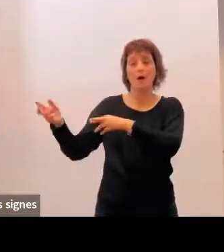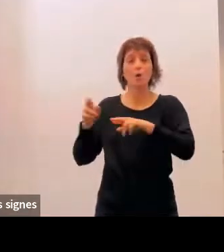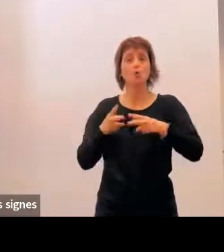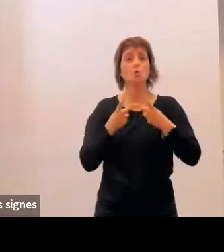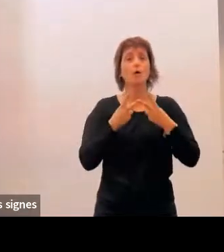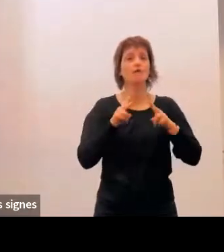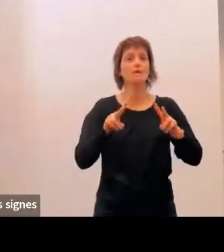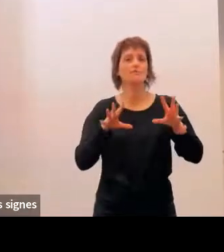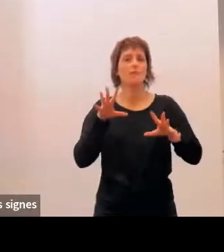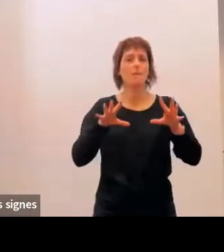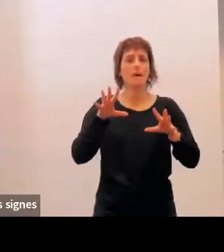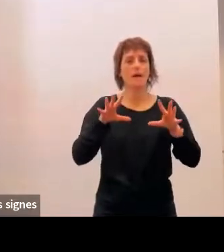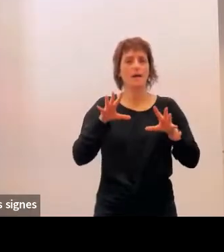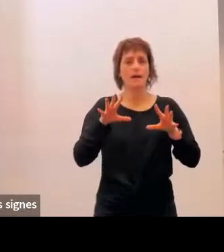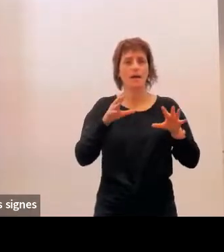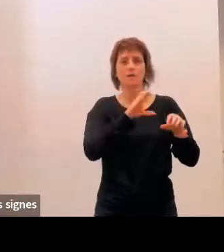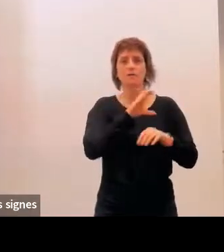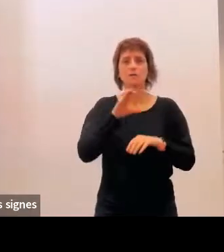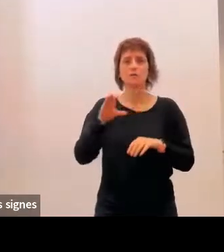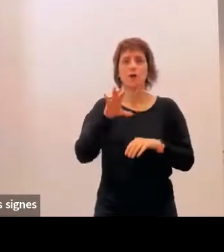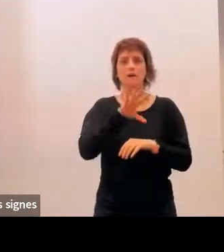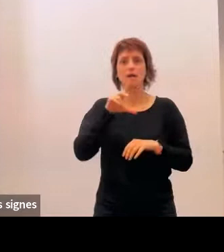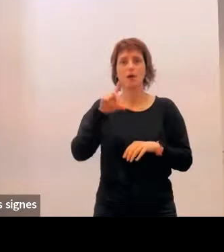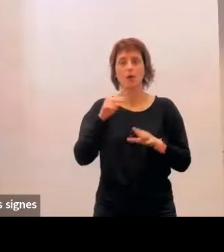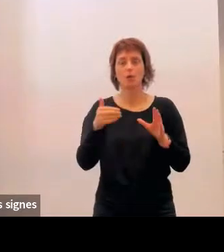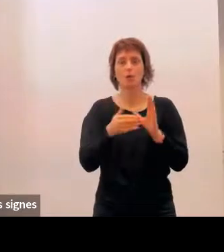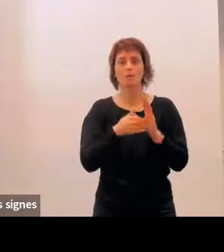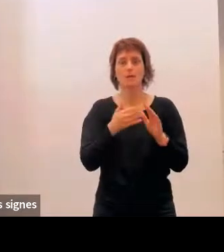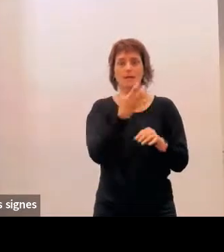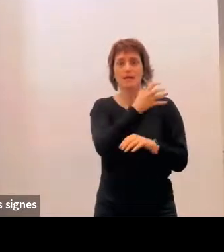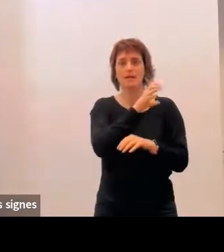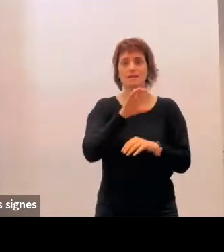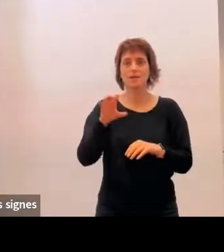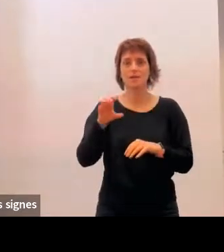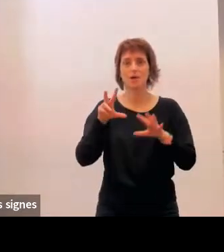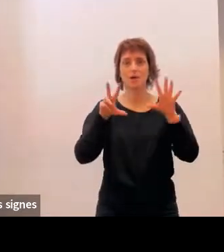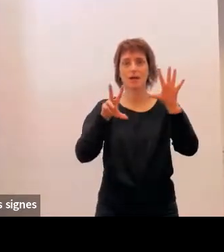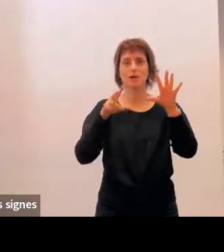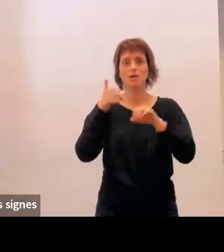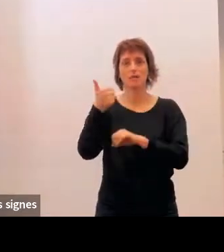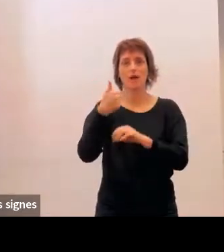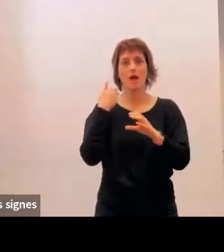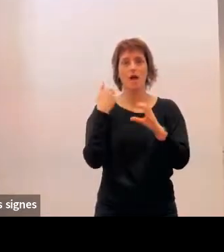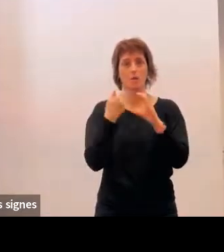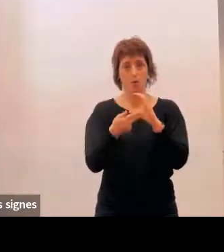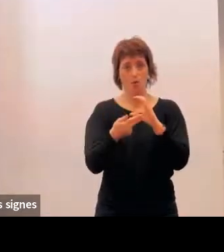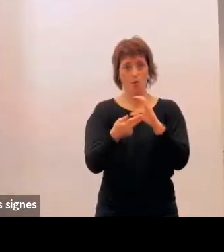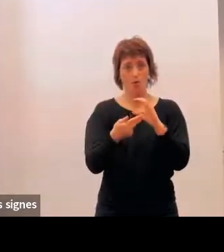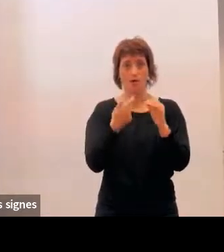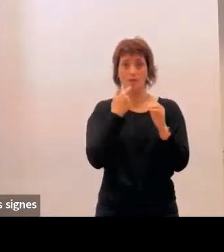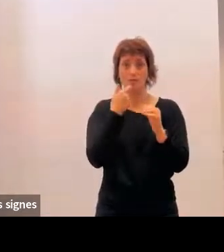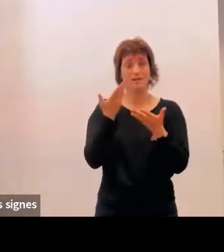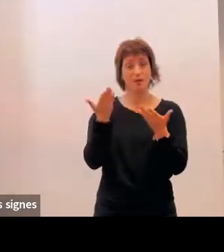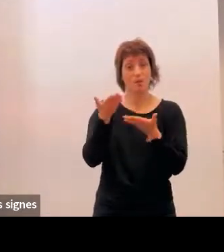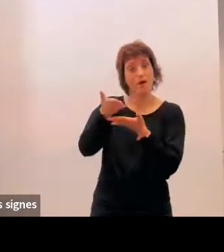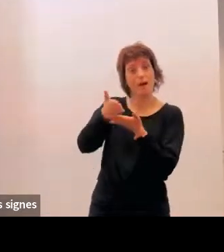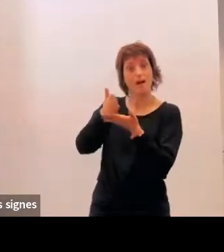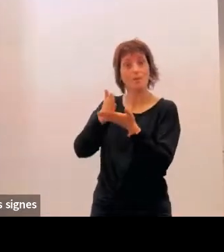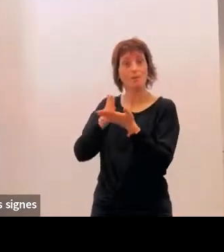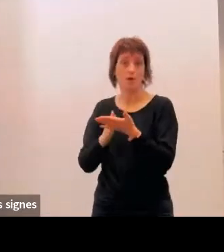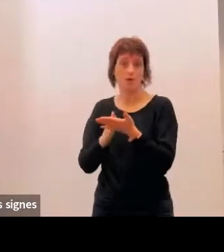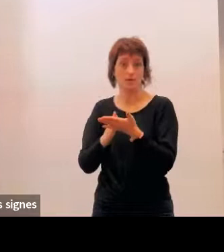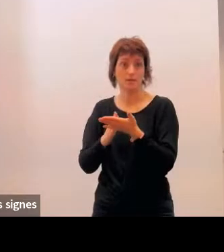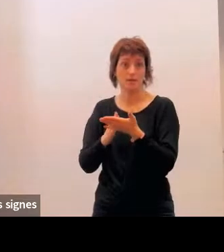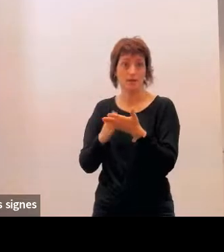serait revenu à la ville est estimé à 152 581 euros, qui correspond à la moitié du